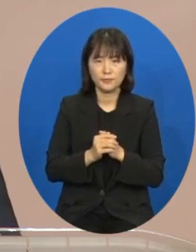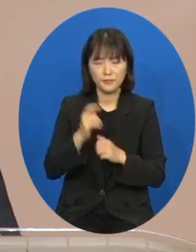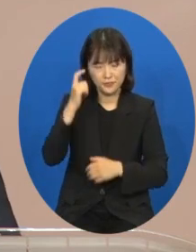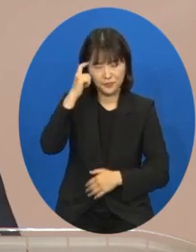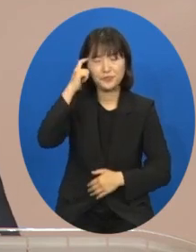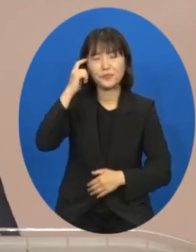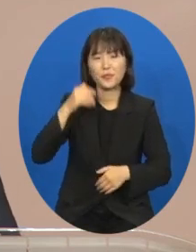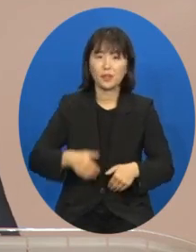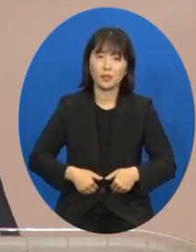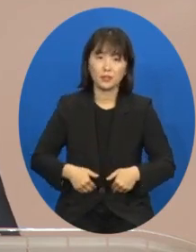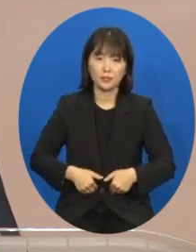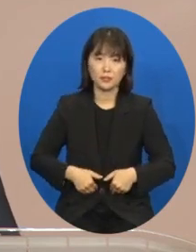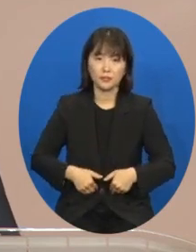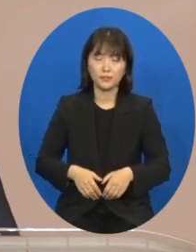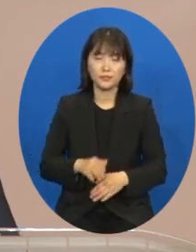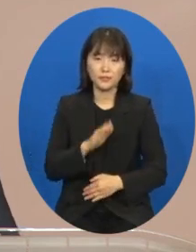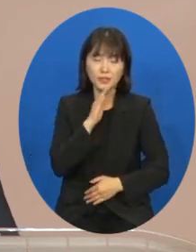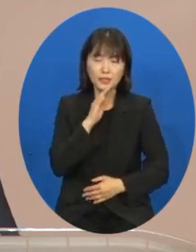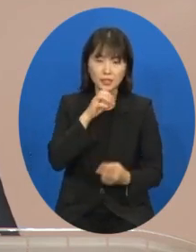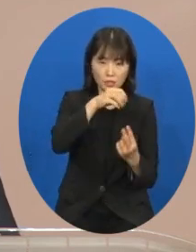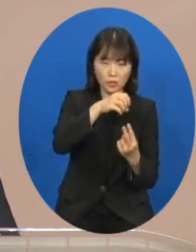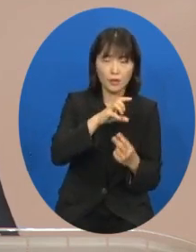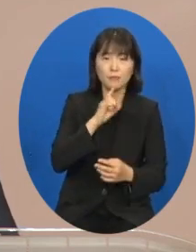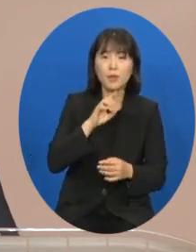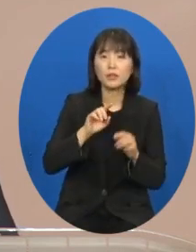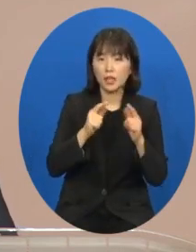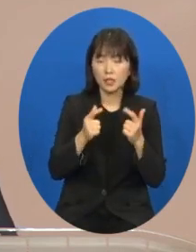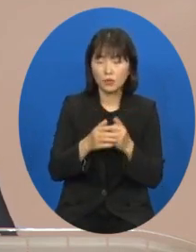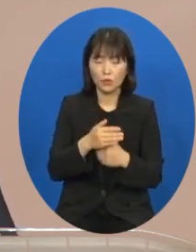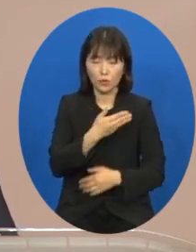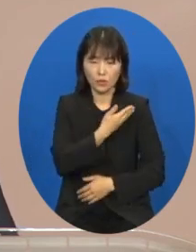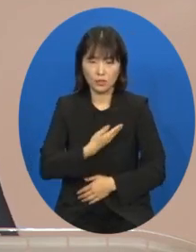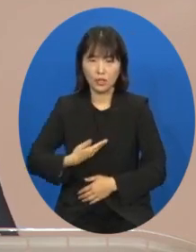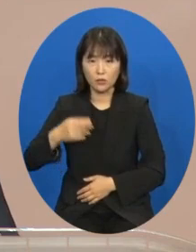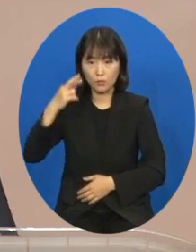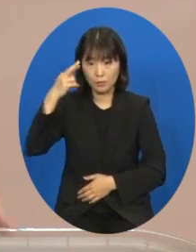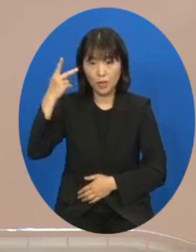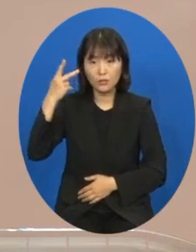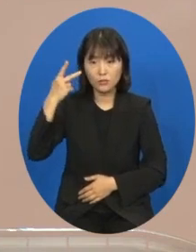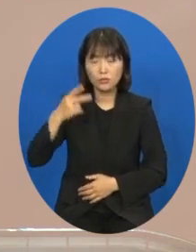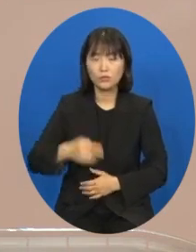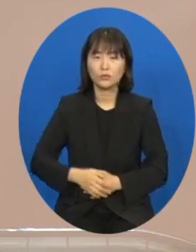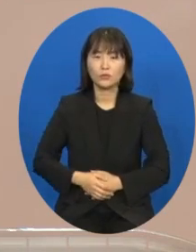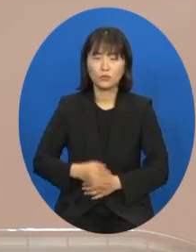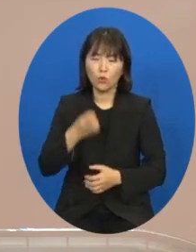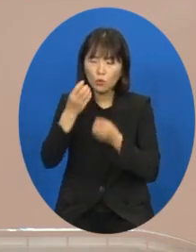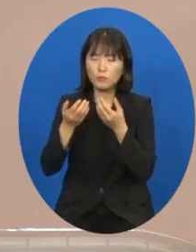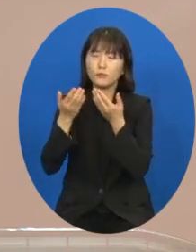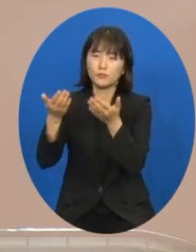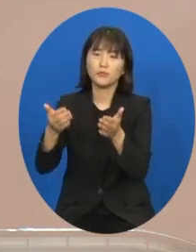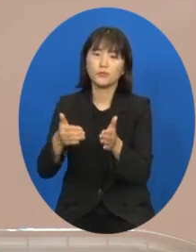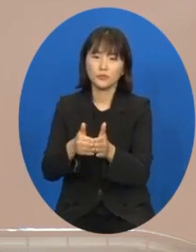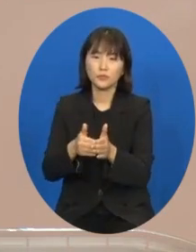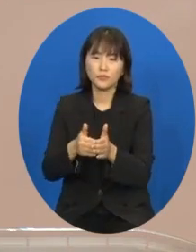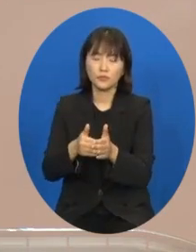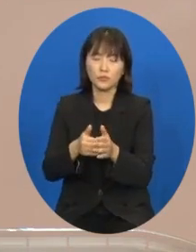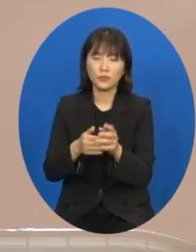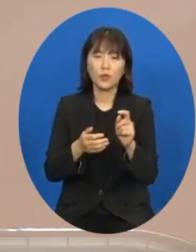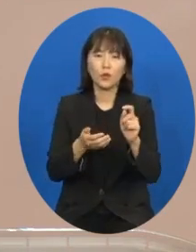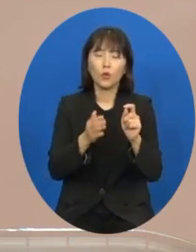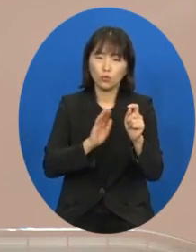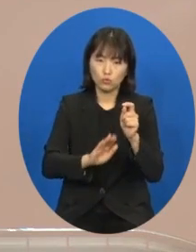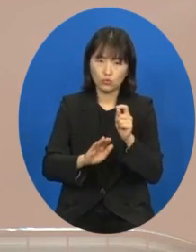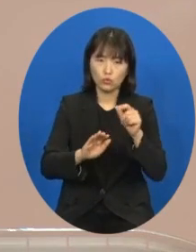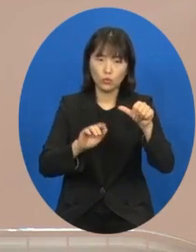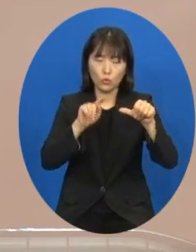실제로 세례 요한만 아니고요, 사도 바울도 그렇게 고백했습니다. 고린도후서